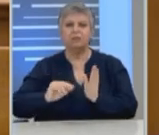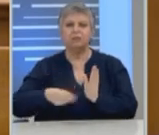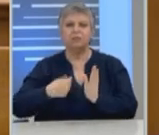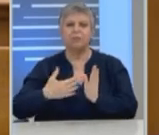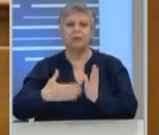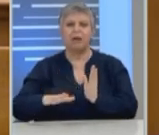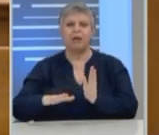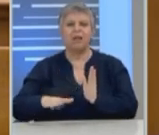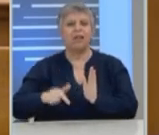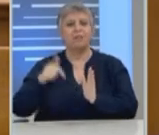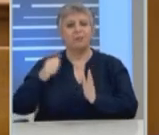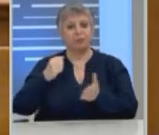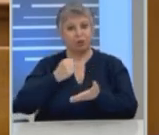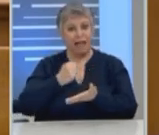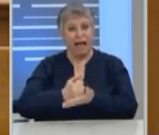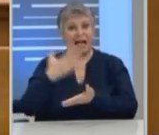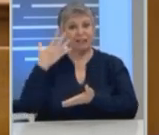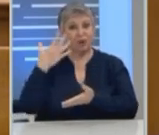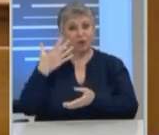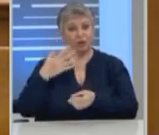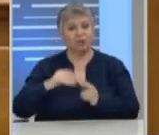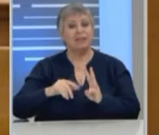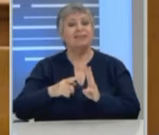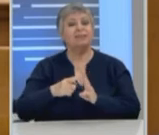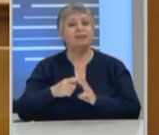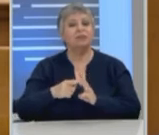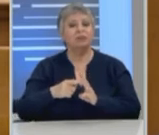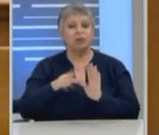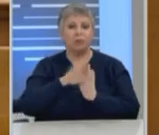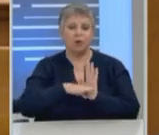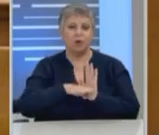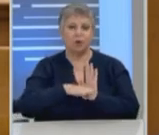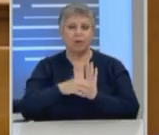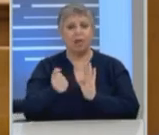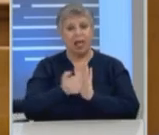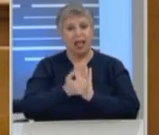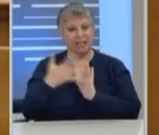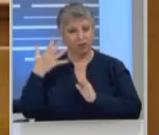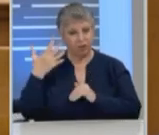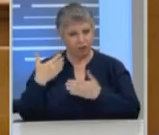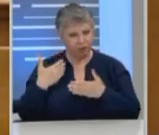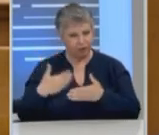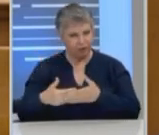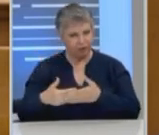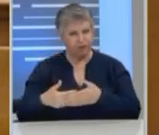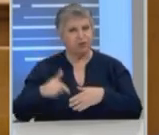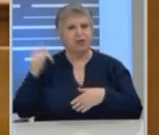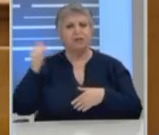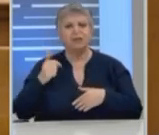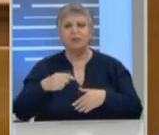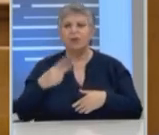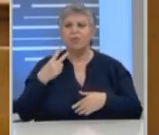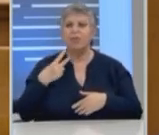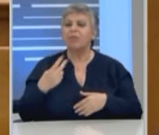τη δεύτερη αξιολόγηση του τρίτου προγράμματος και ταυτόχρονα ανοίγει και την προοπτική μιας συνολικής λύσης ό,τι αφορά το χρέος.